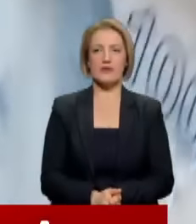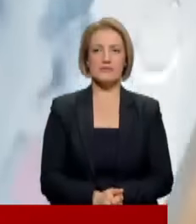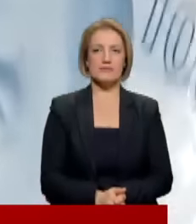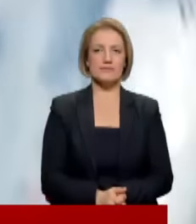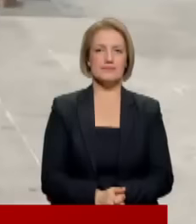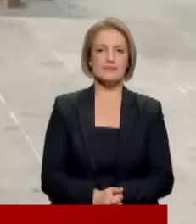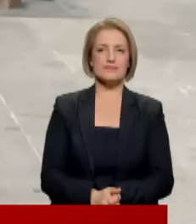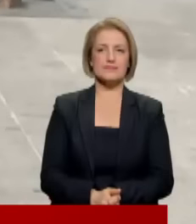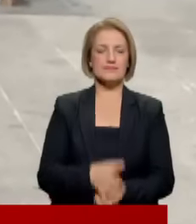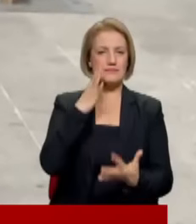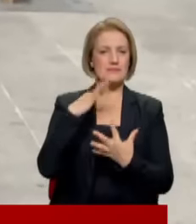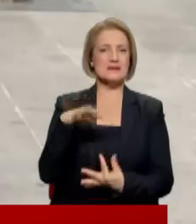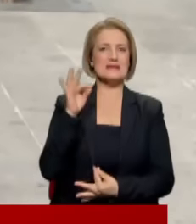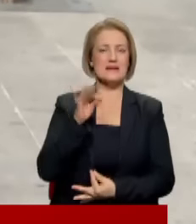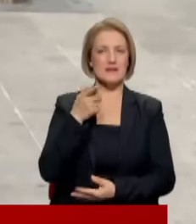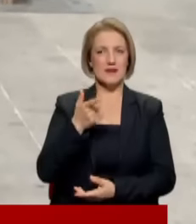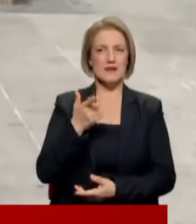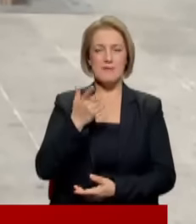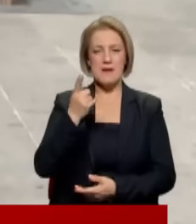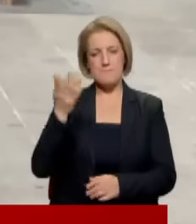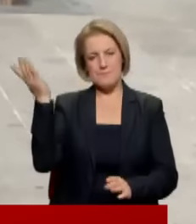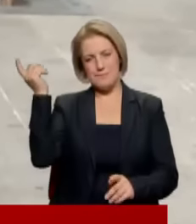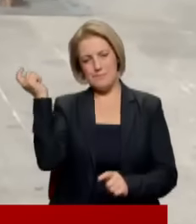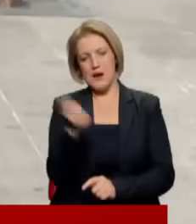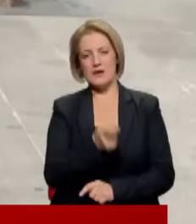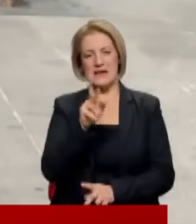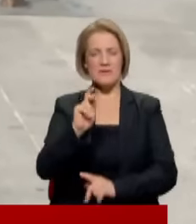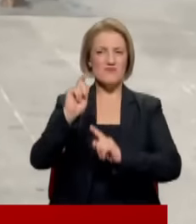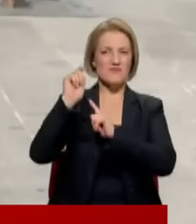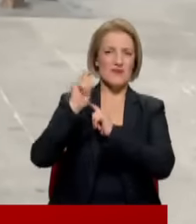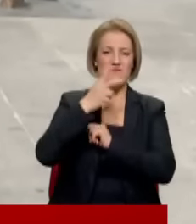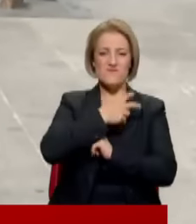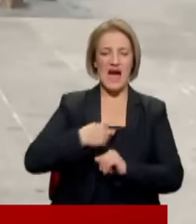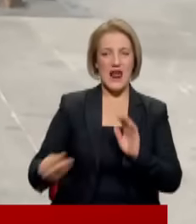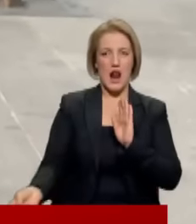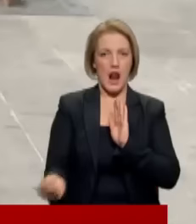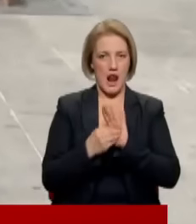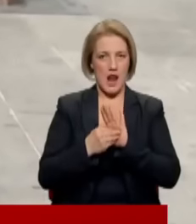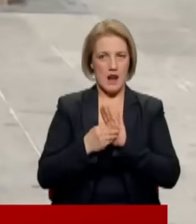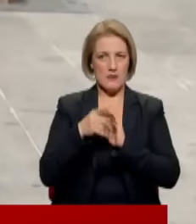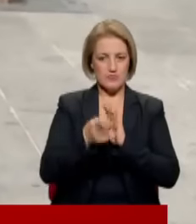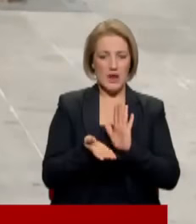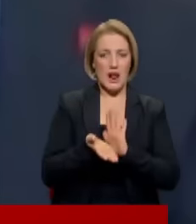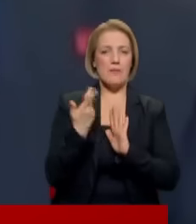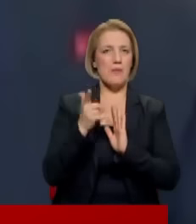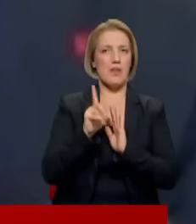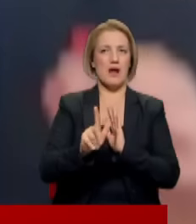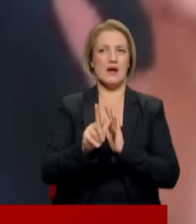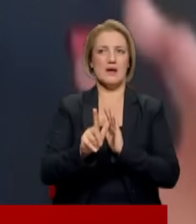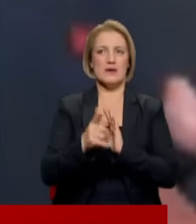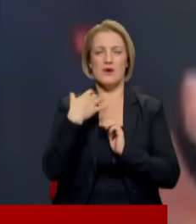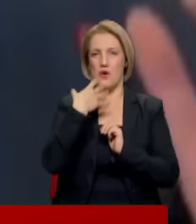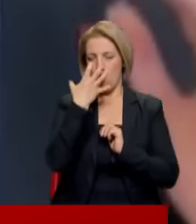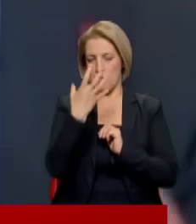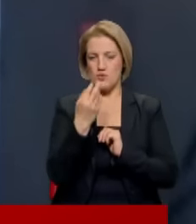zulmü insanlarının üzerinde bir Balyoz gibi vergi diye konan bu balyozun kalkması lazım önerimiz